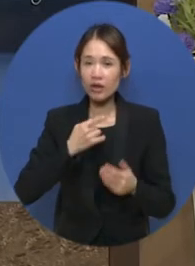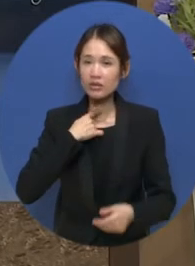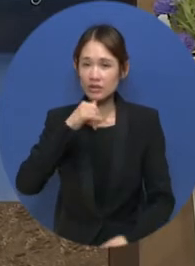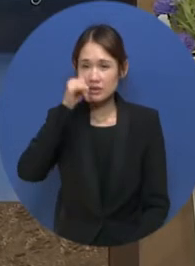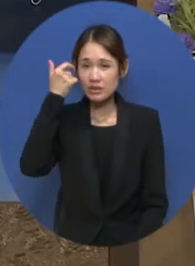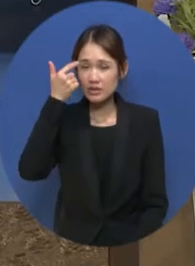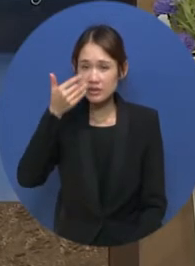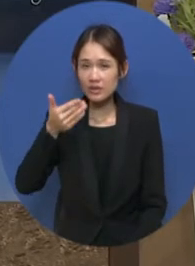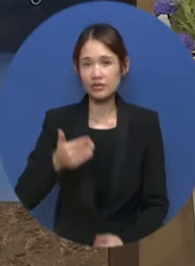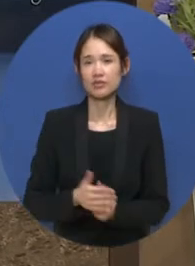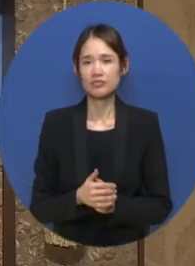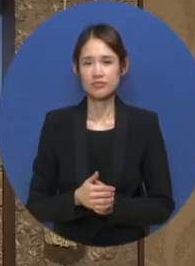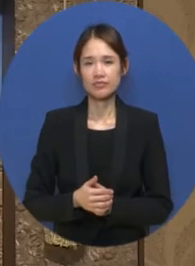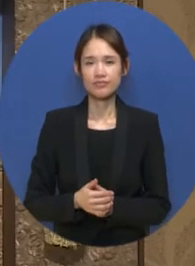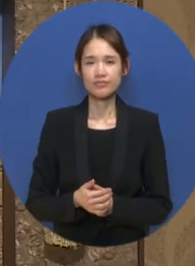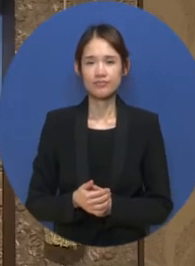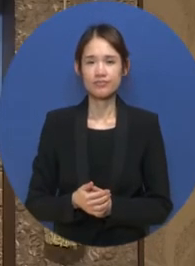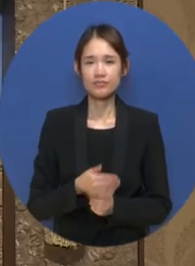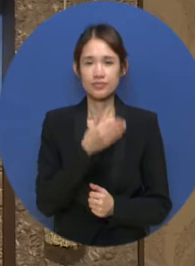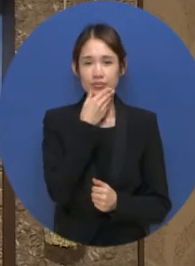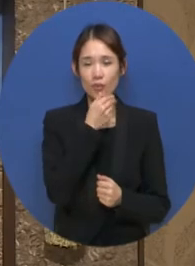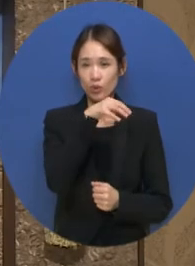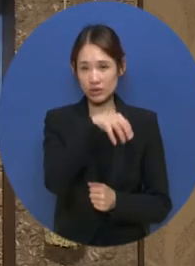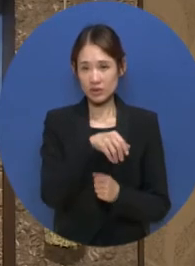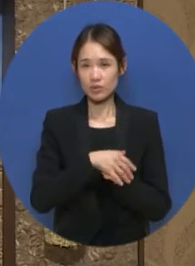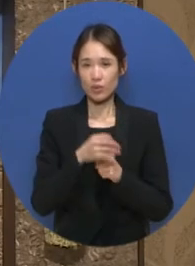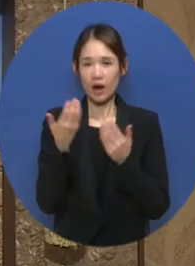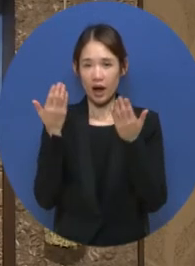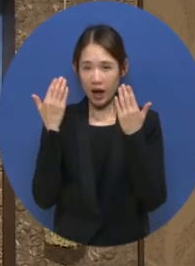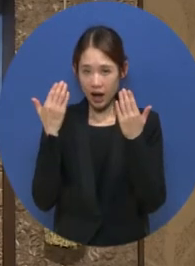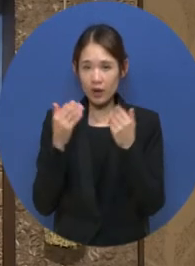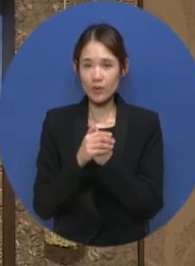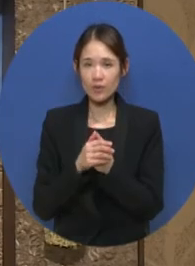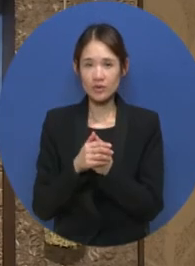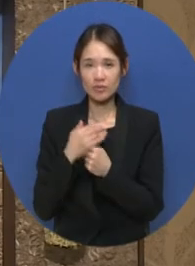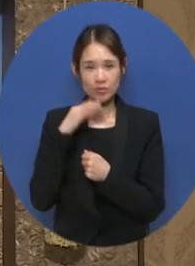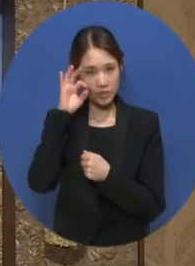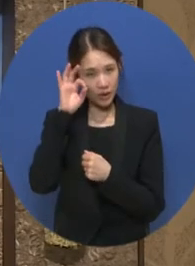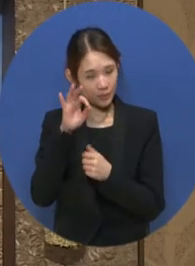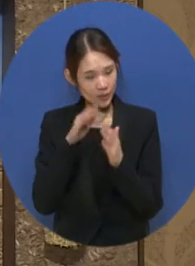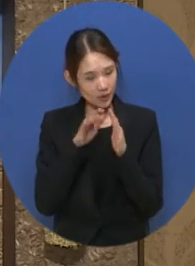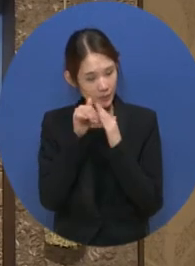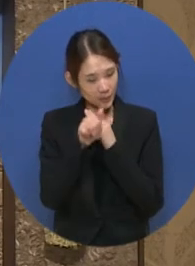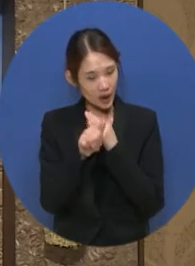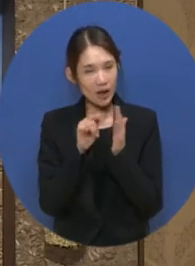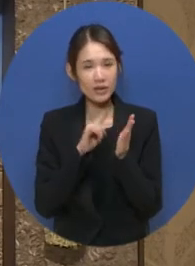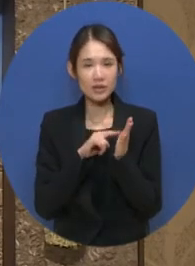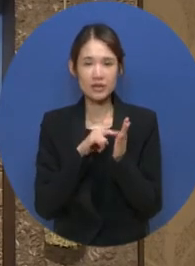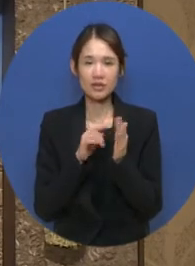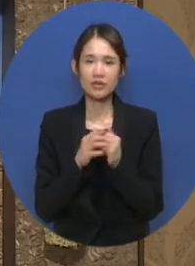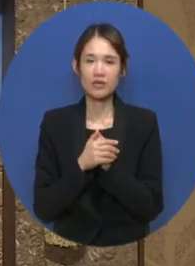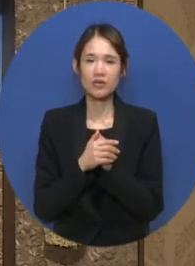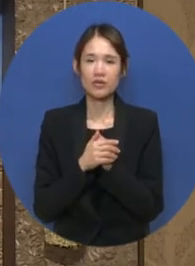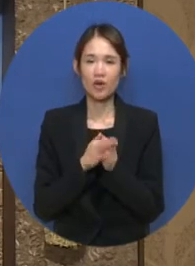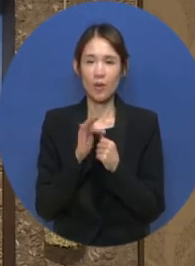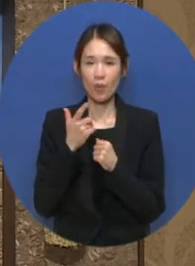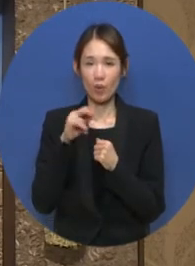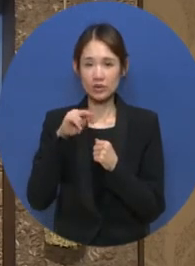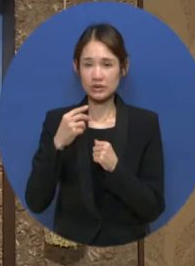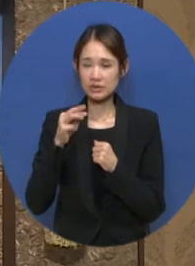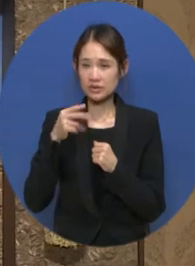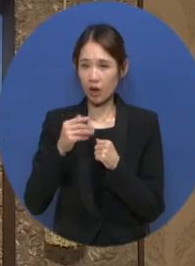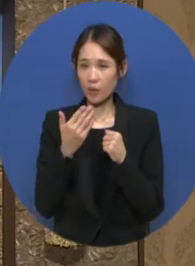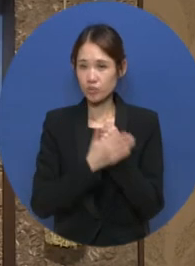있으신가요 뭐 이렇게 해서 복지관 이나 혹은 학교에 제가 이 방문을 가봐 썼을 때 4 그렇게 포스터가 부착되어